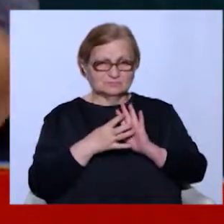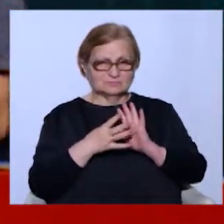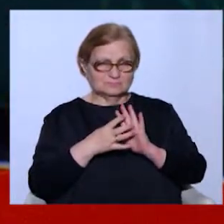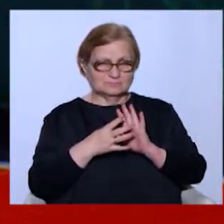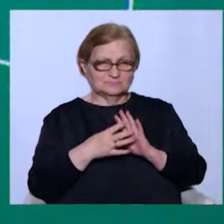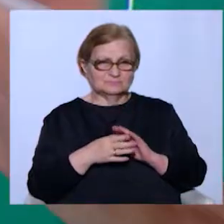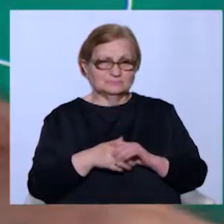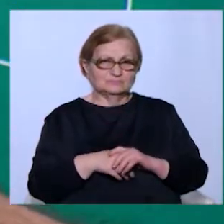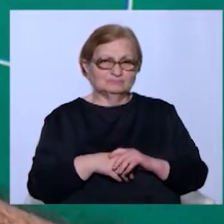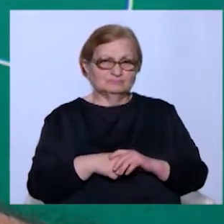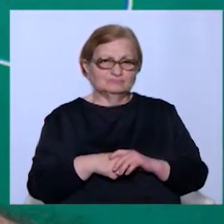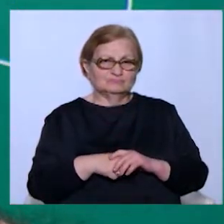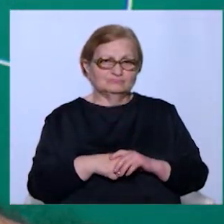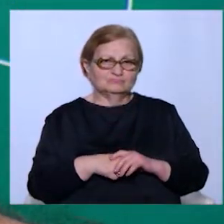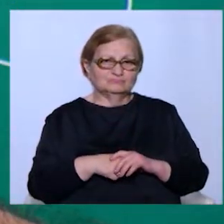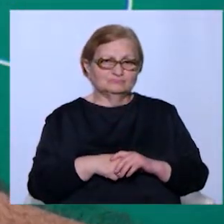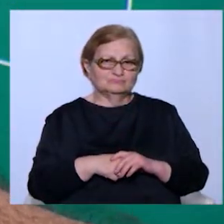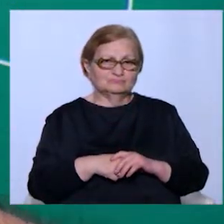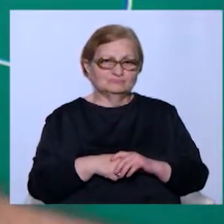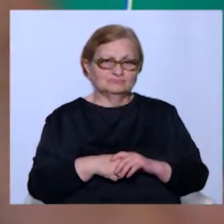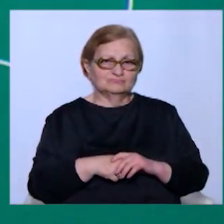დიახ, ცხრა.